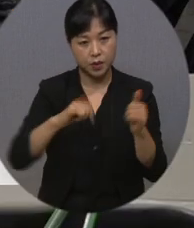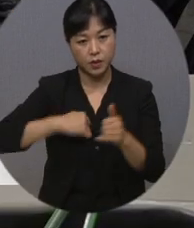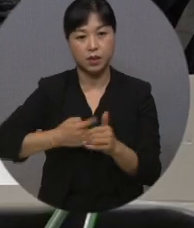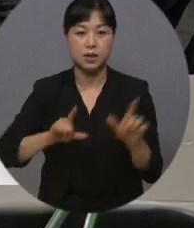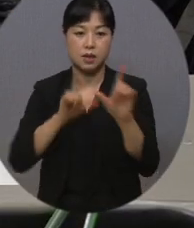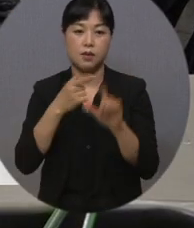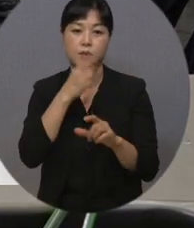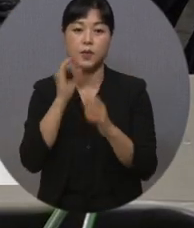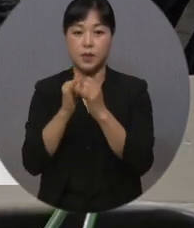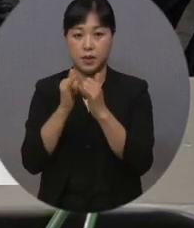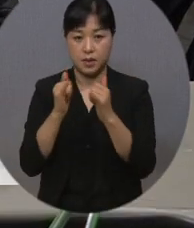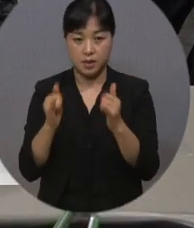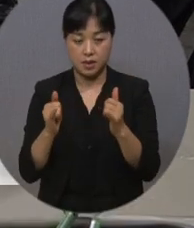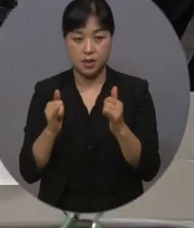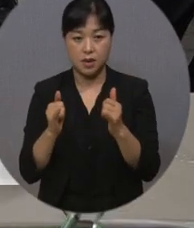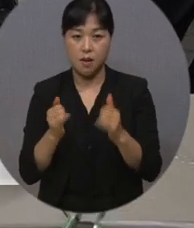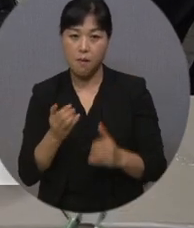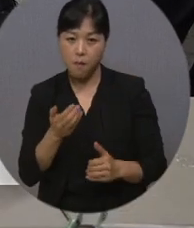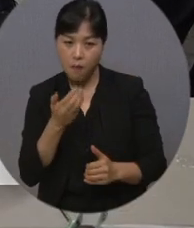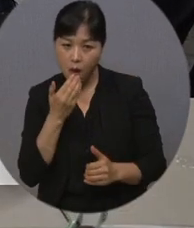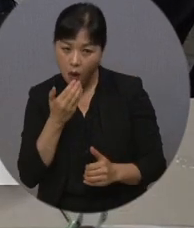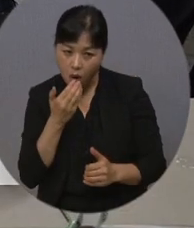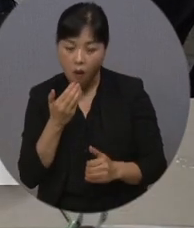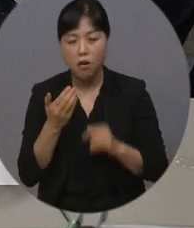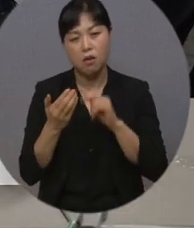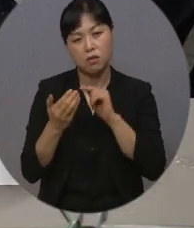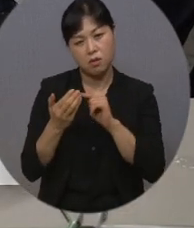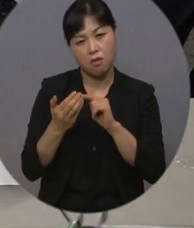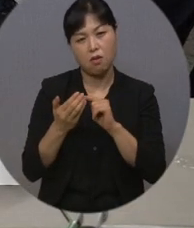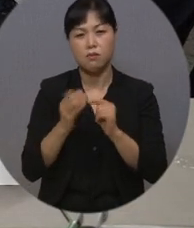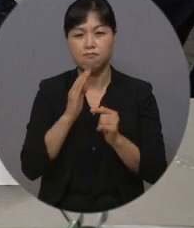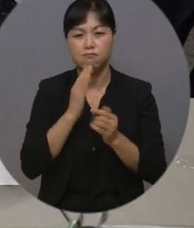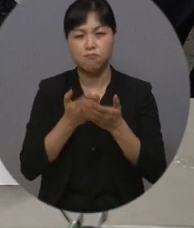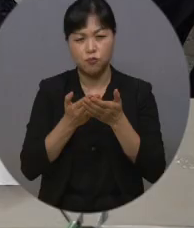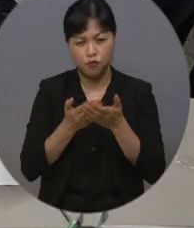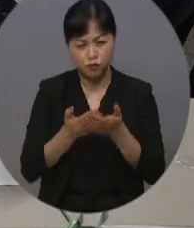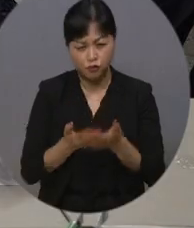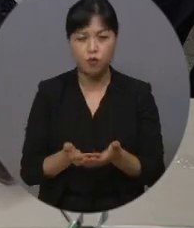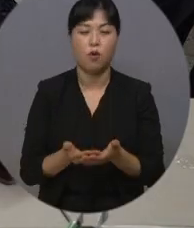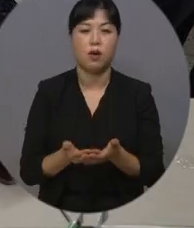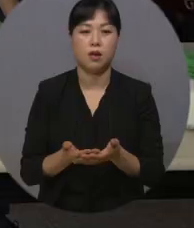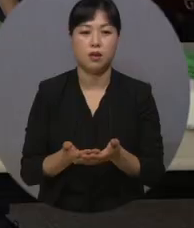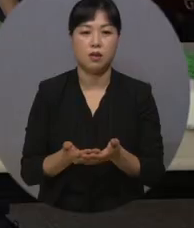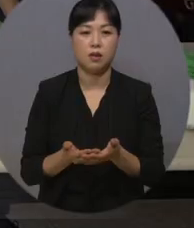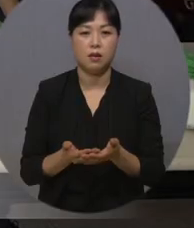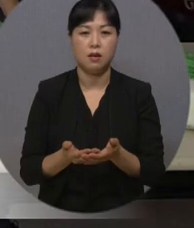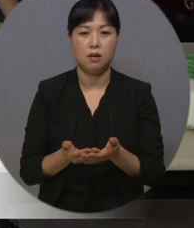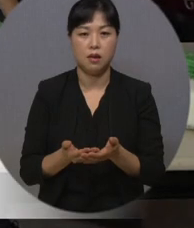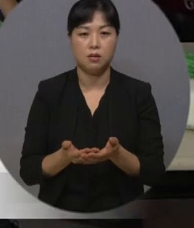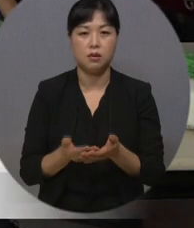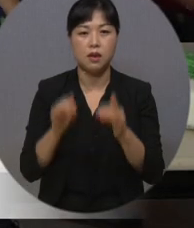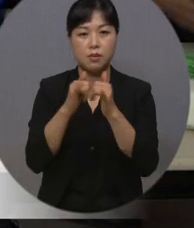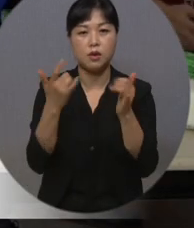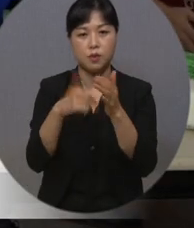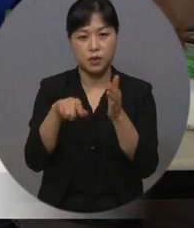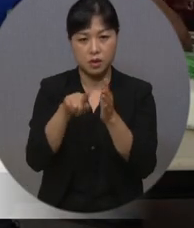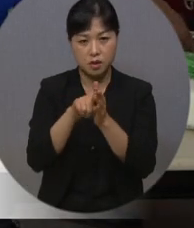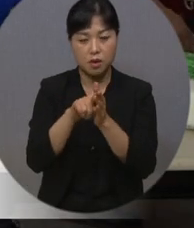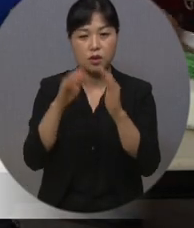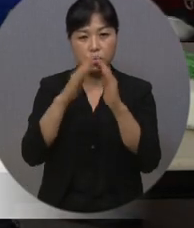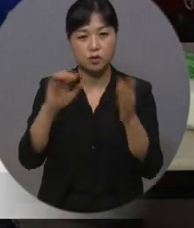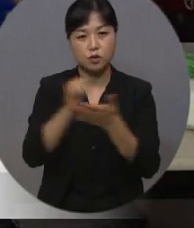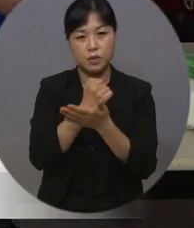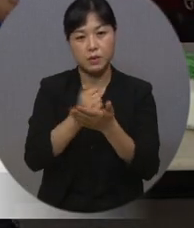매 한 끼가 소중한 우리 이웃을 위해 전주 비빔밥 메뉴를 정성스레 준비합니다. 작은 도시락